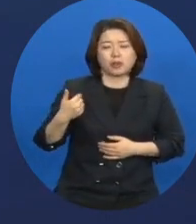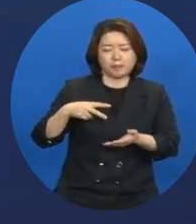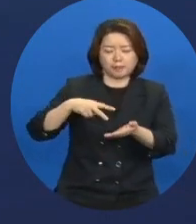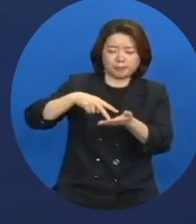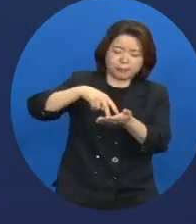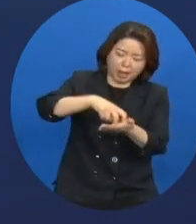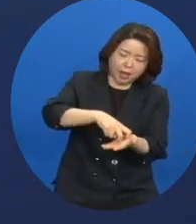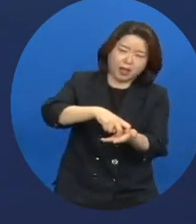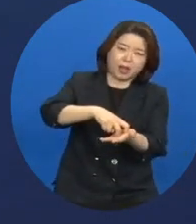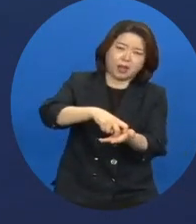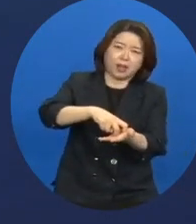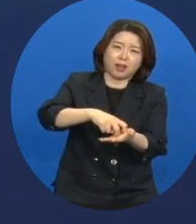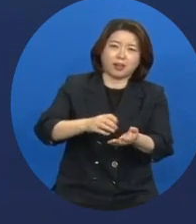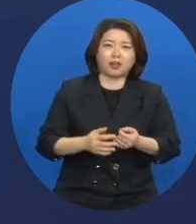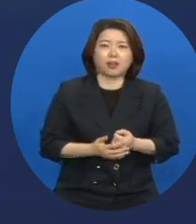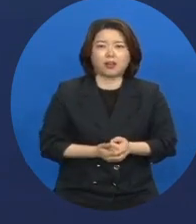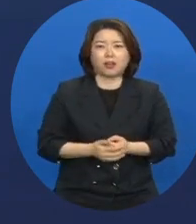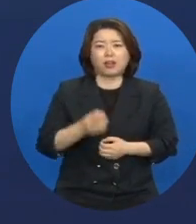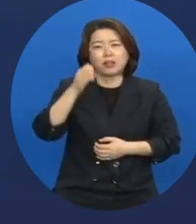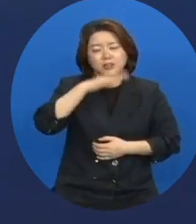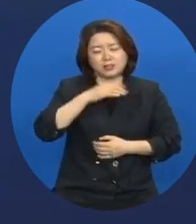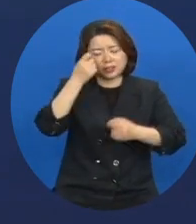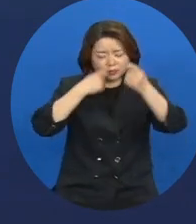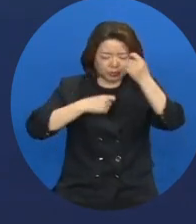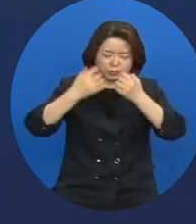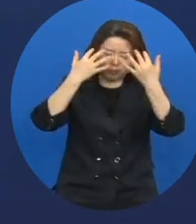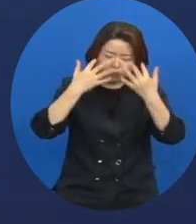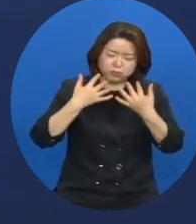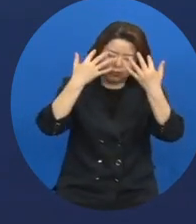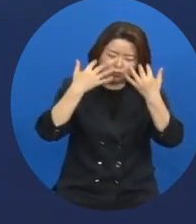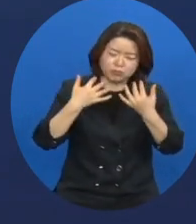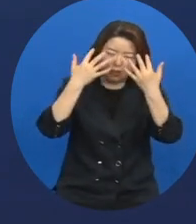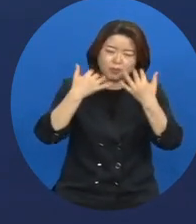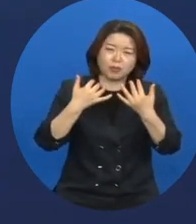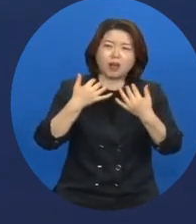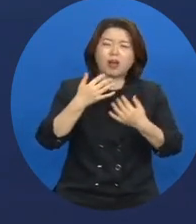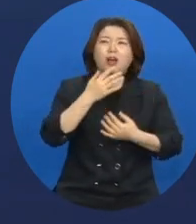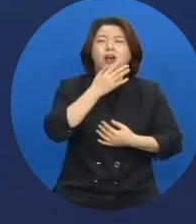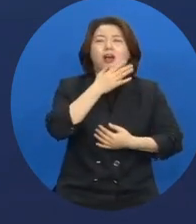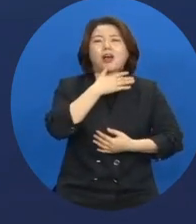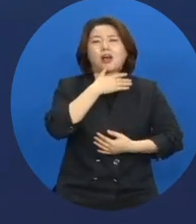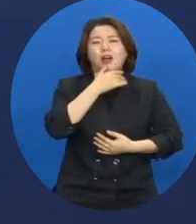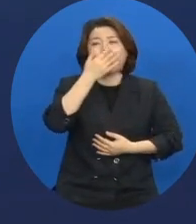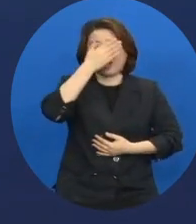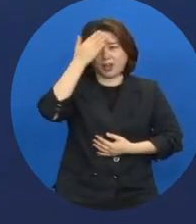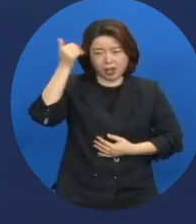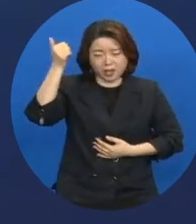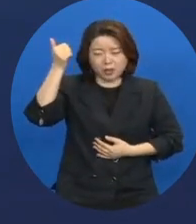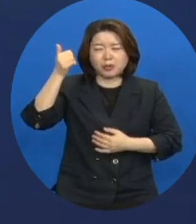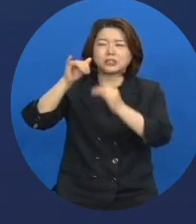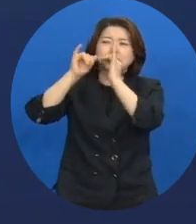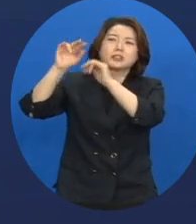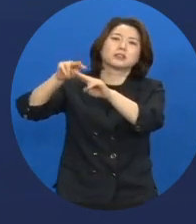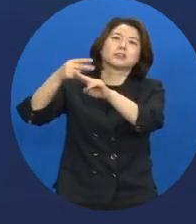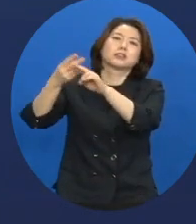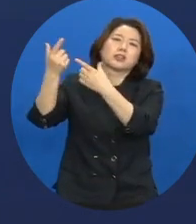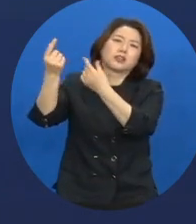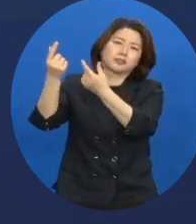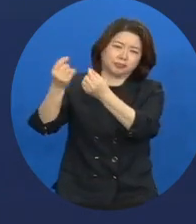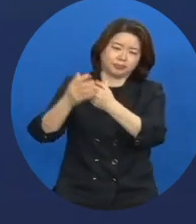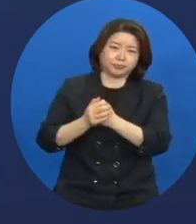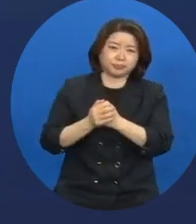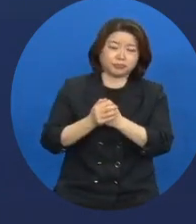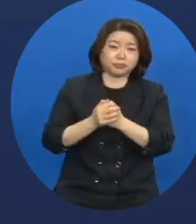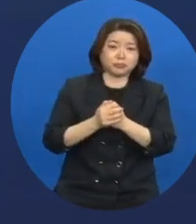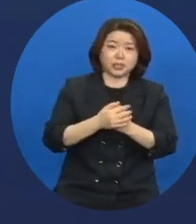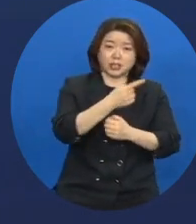꿇었습니다. 그냥 눈물이 나더라고요. 할아버지 상급이구나. 1.4호